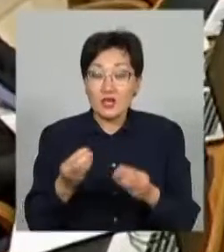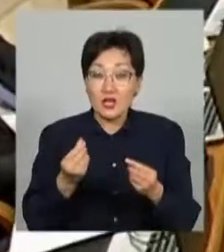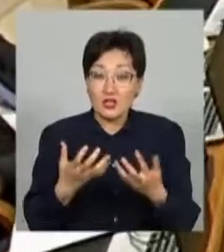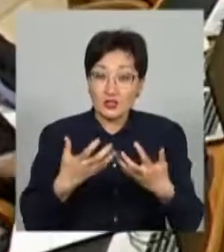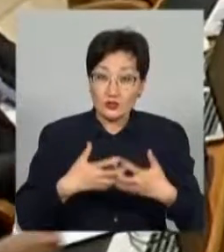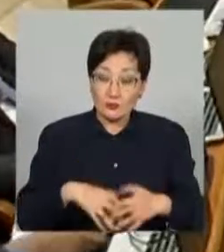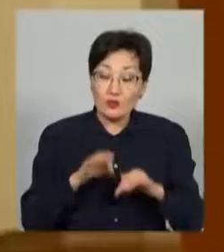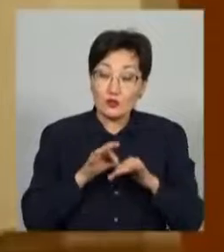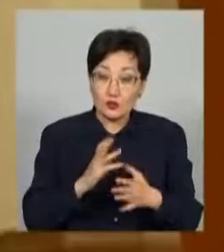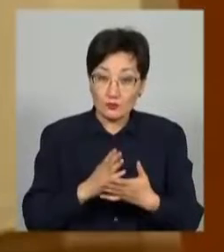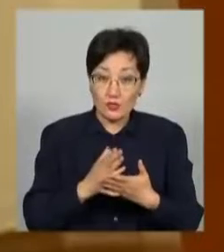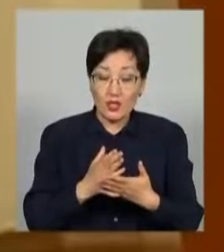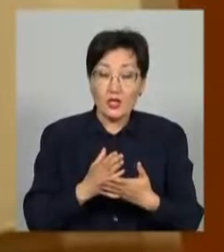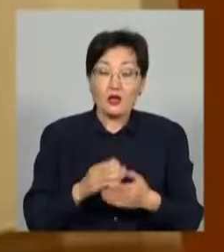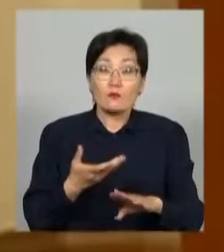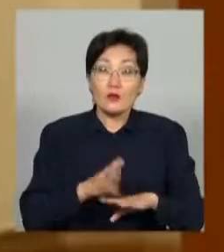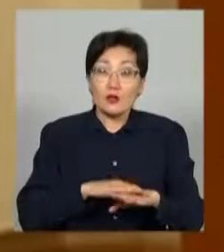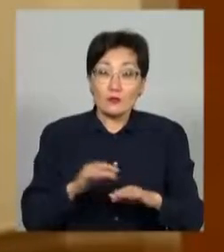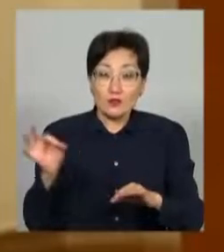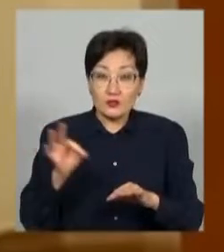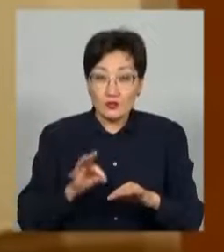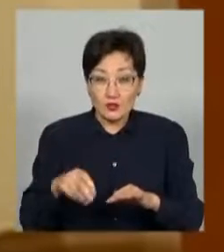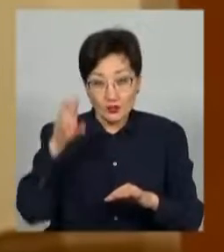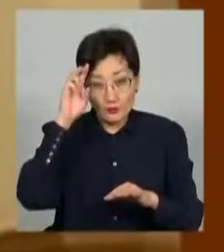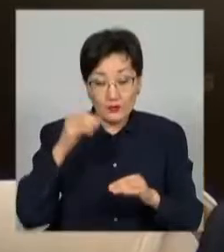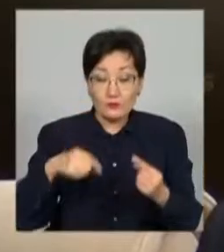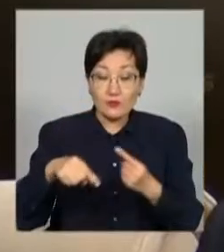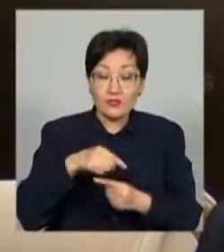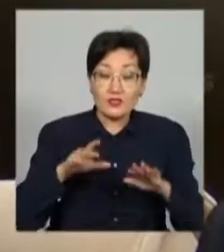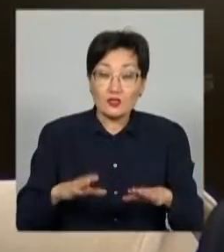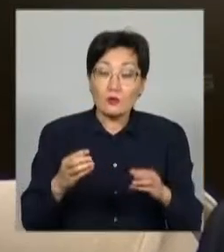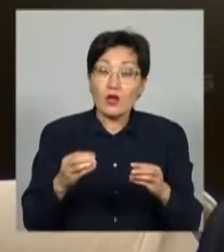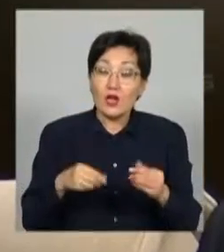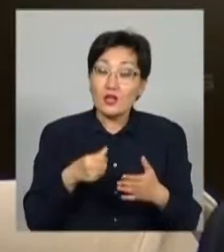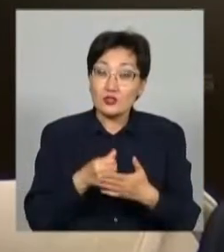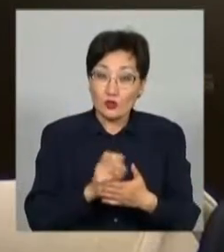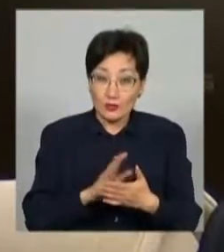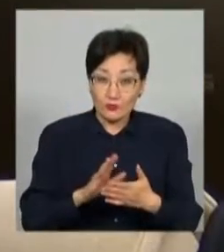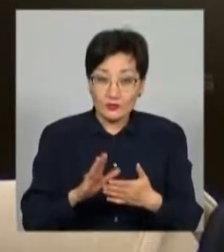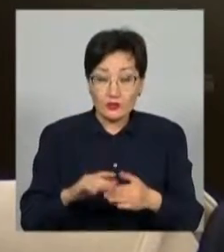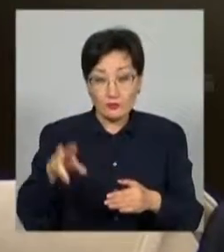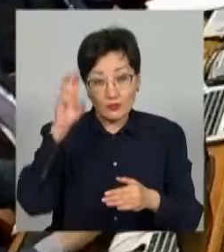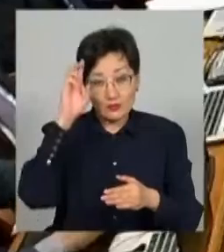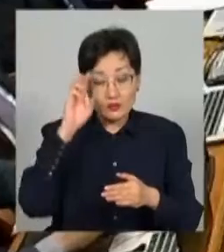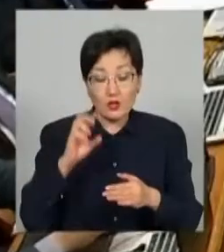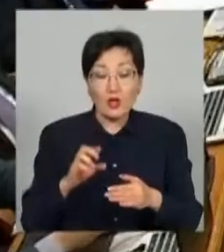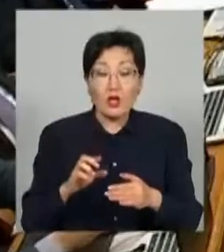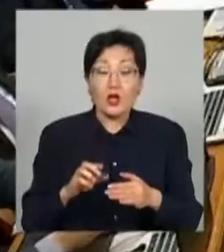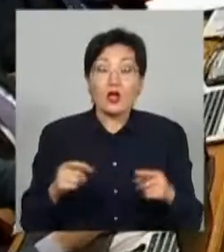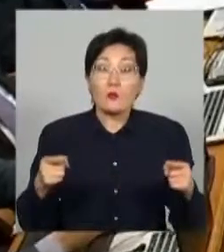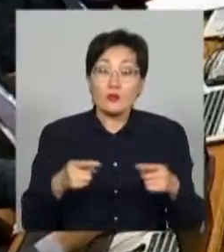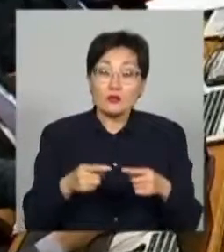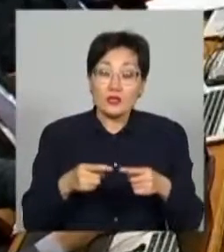жүзеге асырылып келеді. Сын сағатта мемлекет тарапынан кәсіпкерлерге тек ақша төленіп қана қоймай, мемлекеттік мүлікті жалға